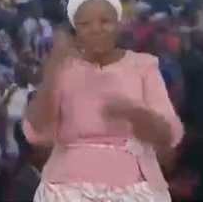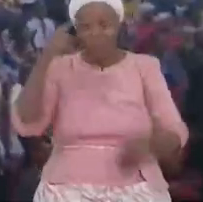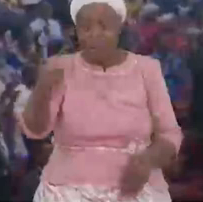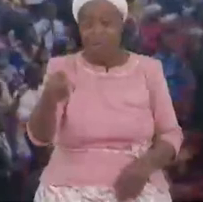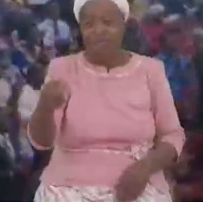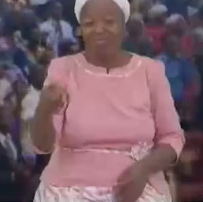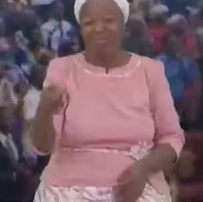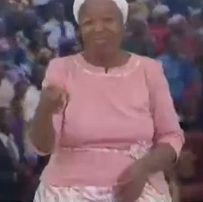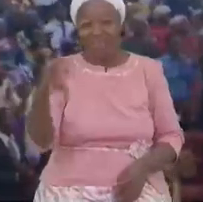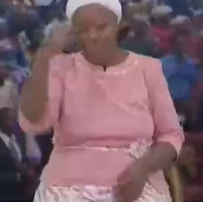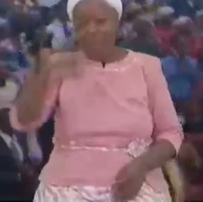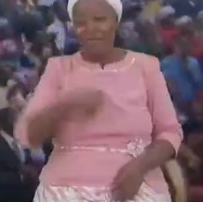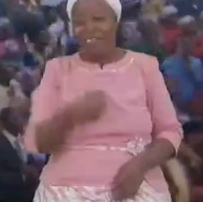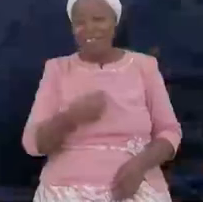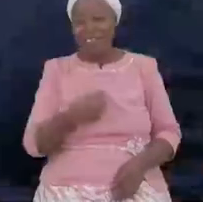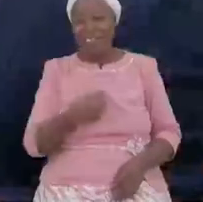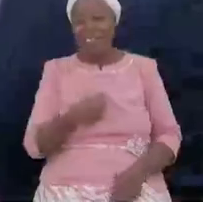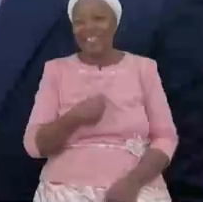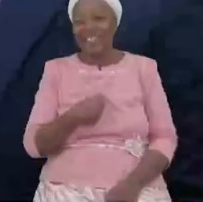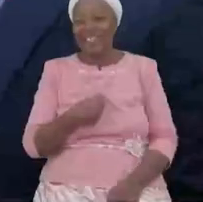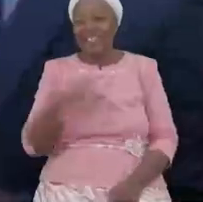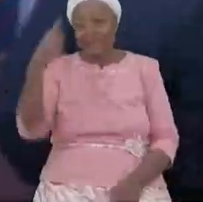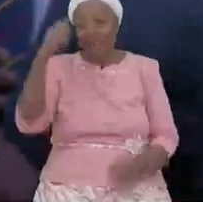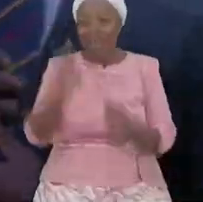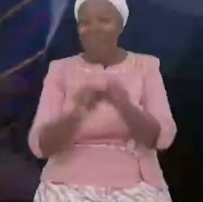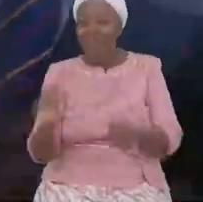Pour moi. Et pour chacun.